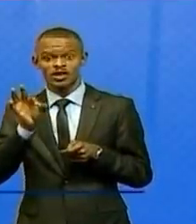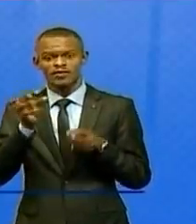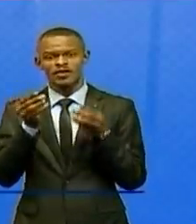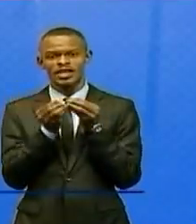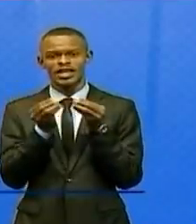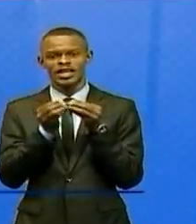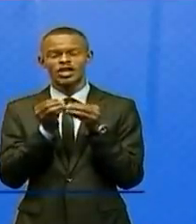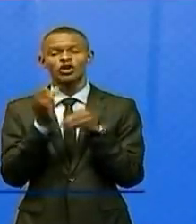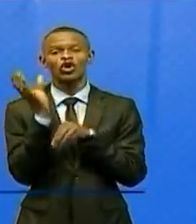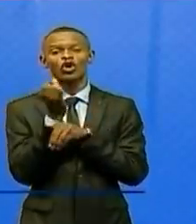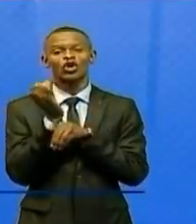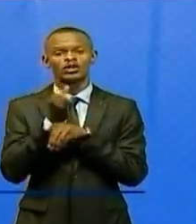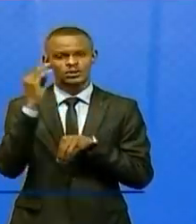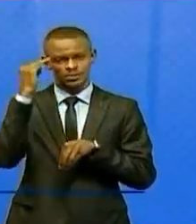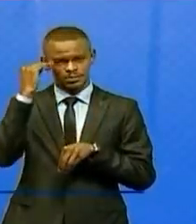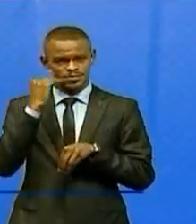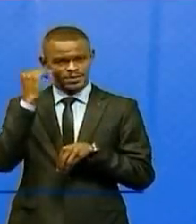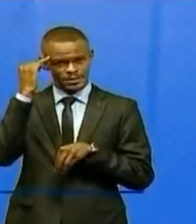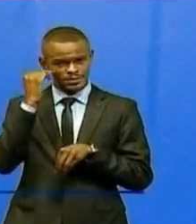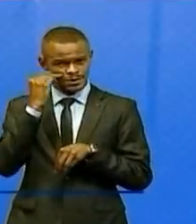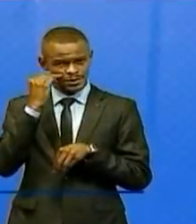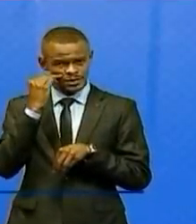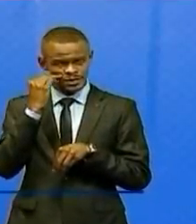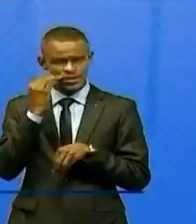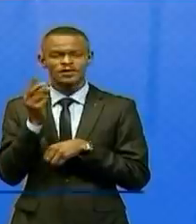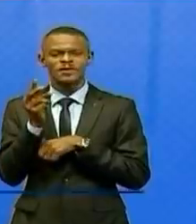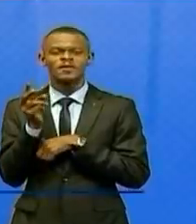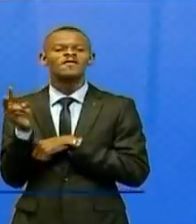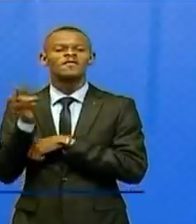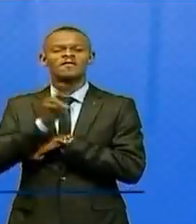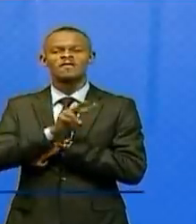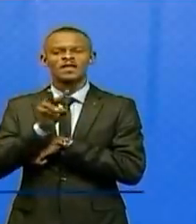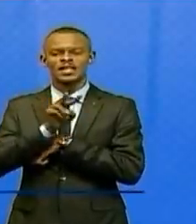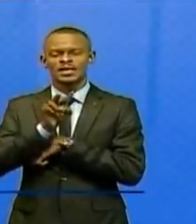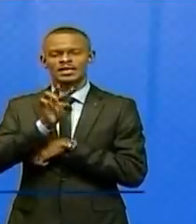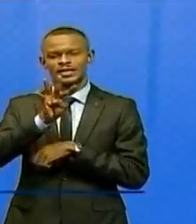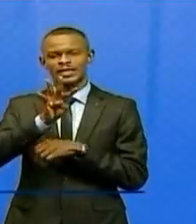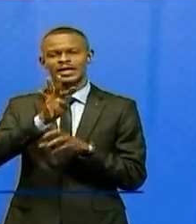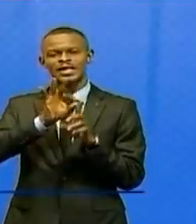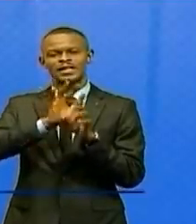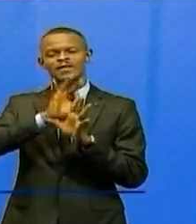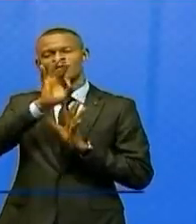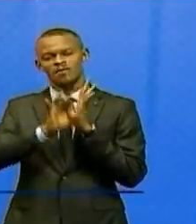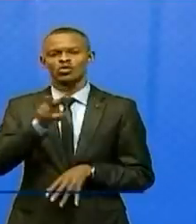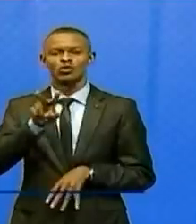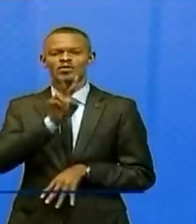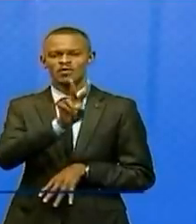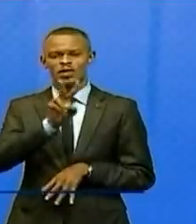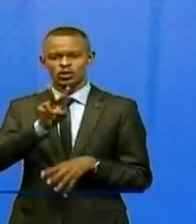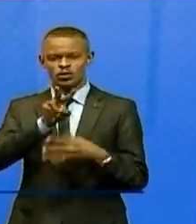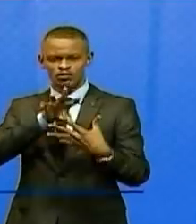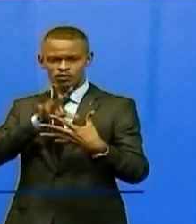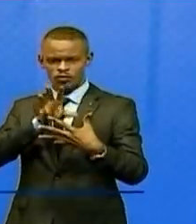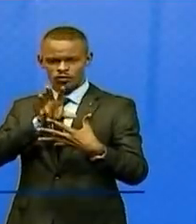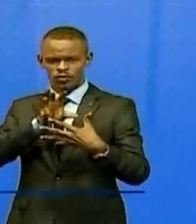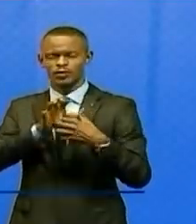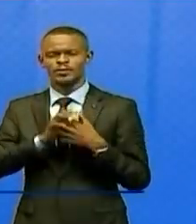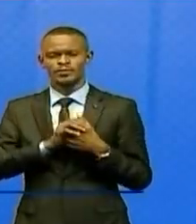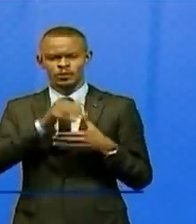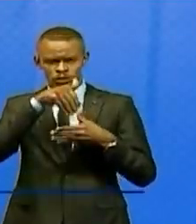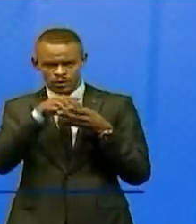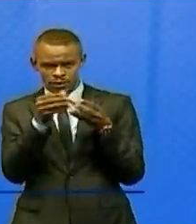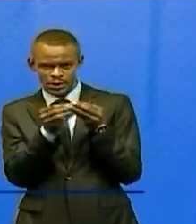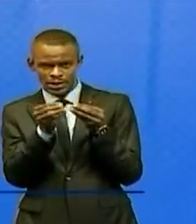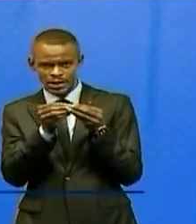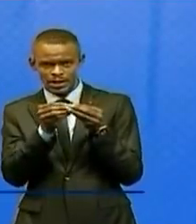du gouvernement de la République ce vendredi 4 février 2022 par visioconférence. 5 points étaient inscrits à l'ordre du